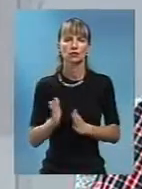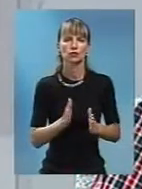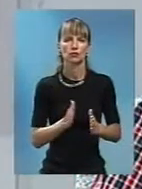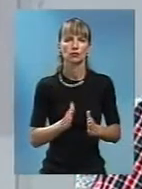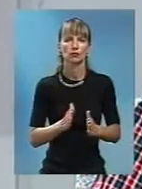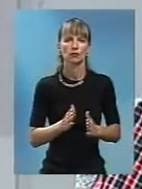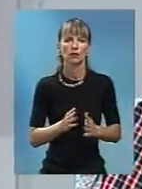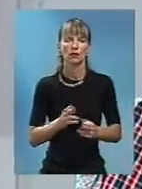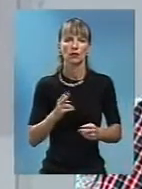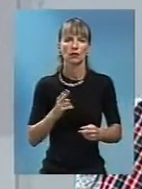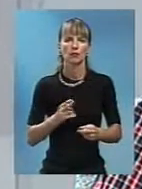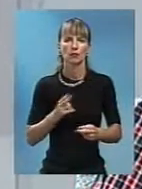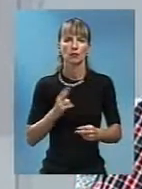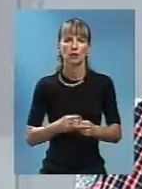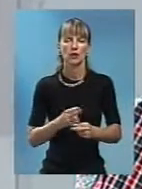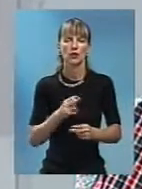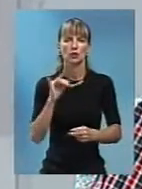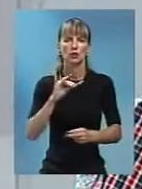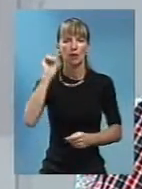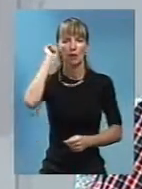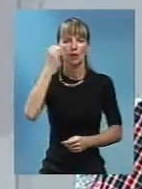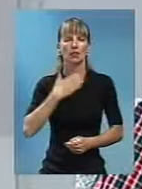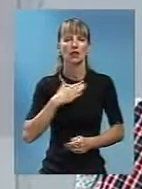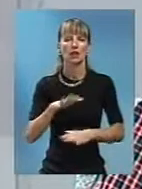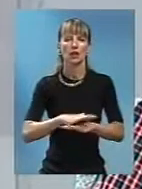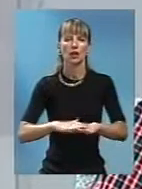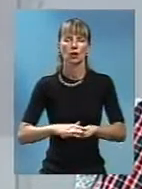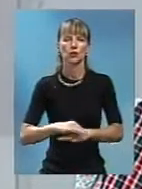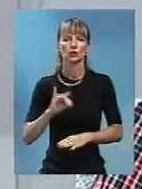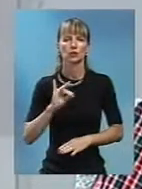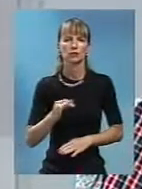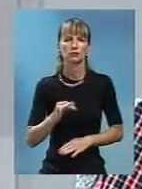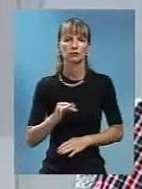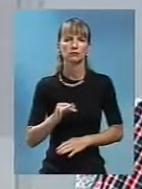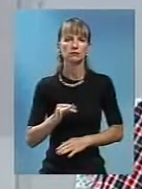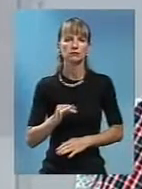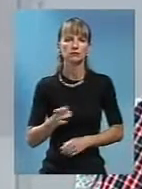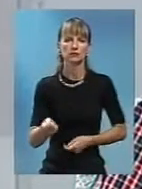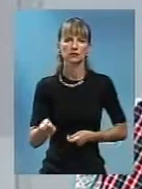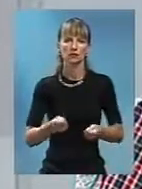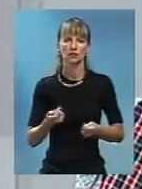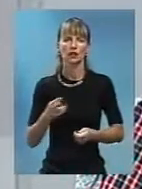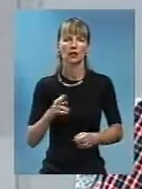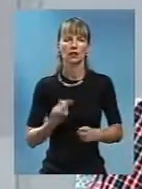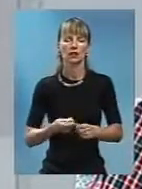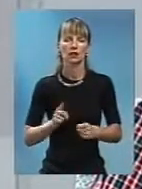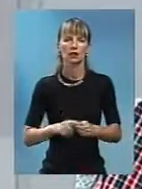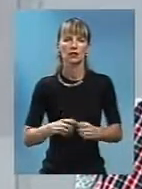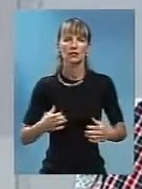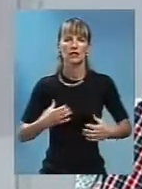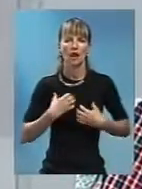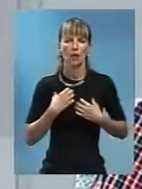переривав історичну пам'ять нашого народу і керувався для цього